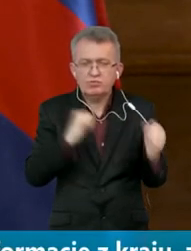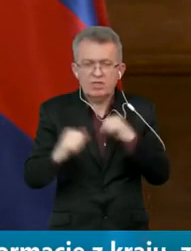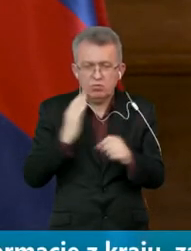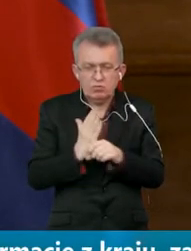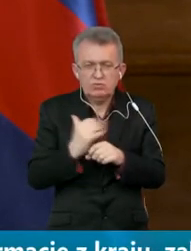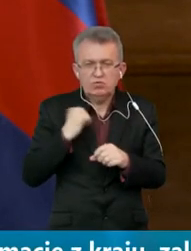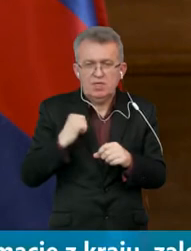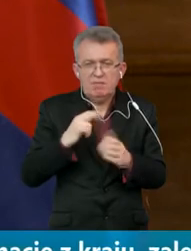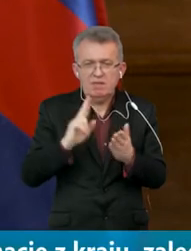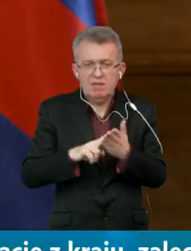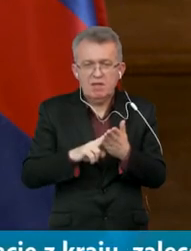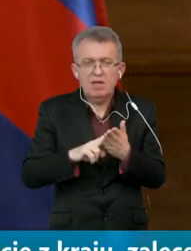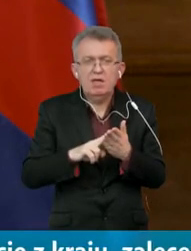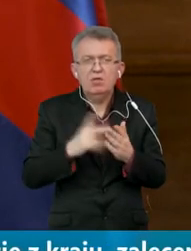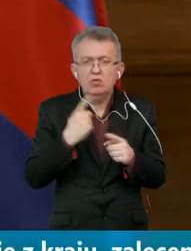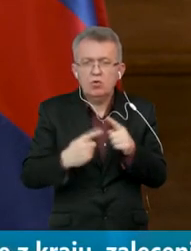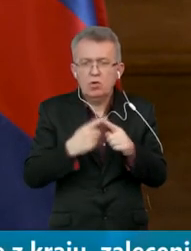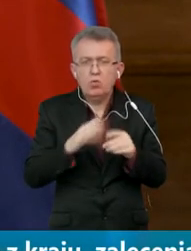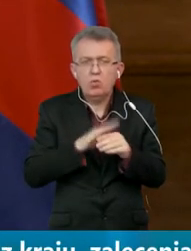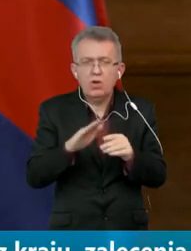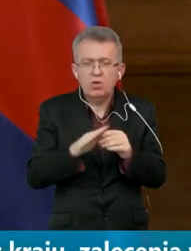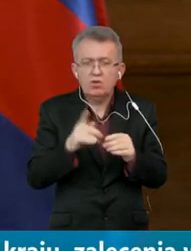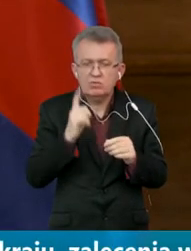na zluzowanie nieco